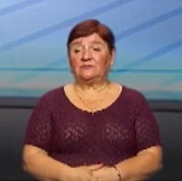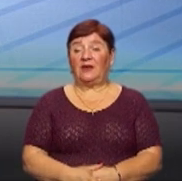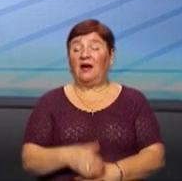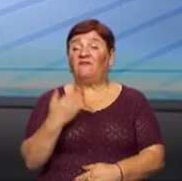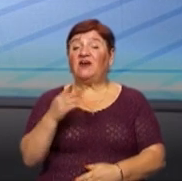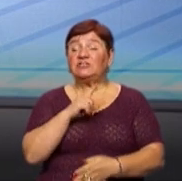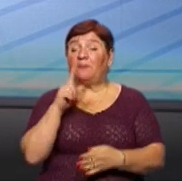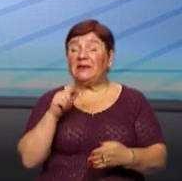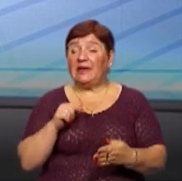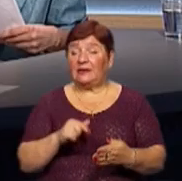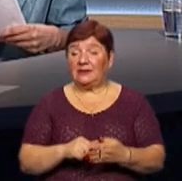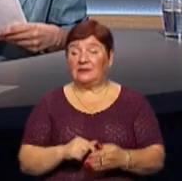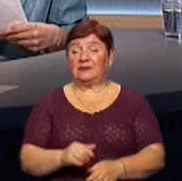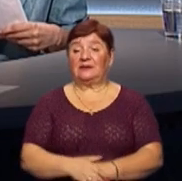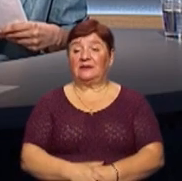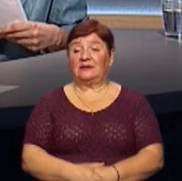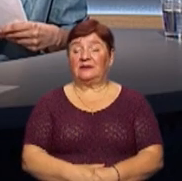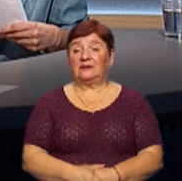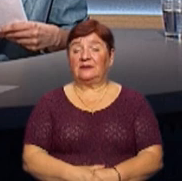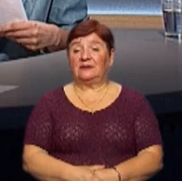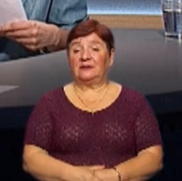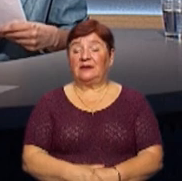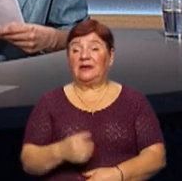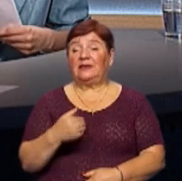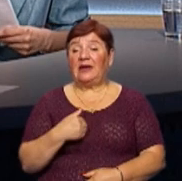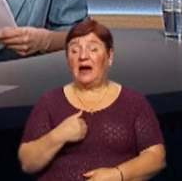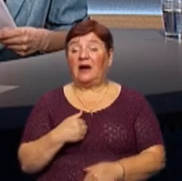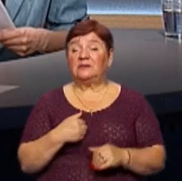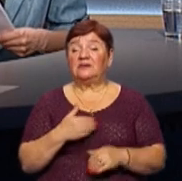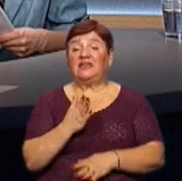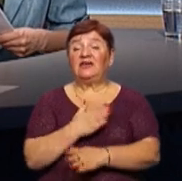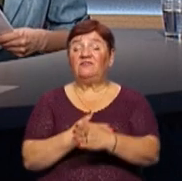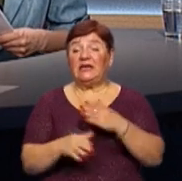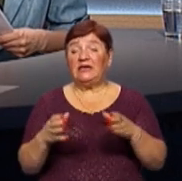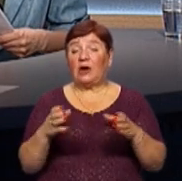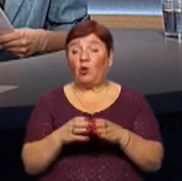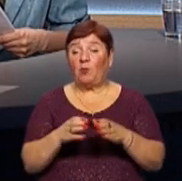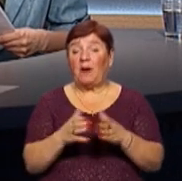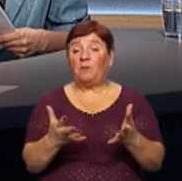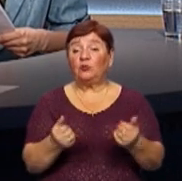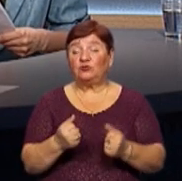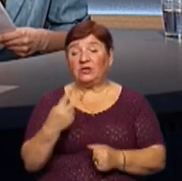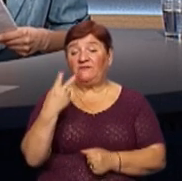І ваше питання, будь ласка. Групу я інваліда отримав у